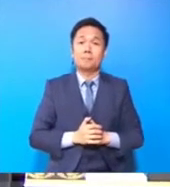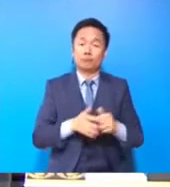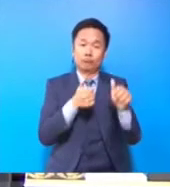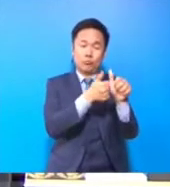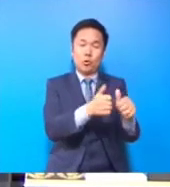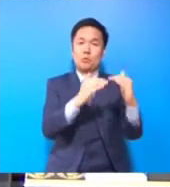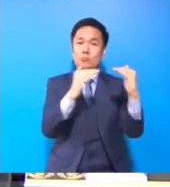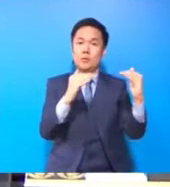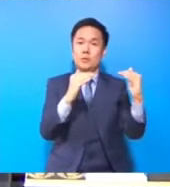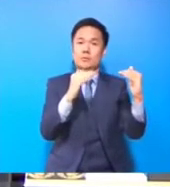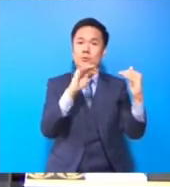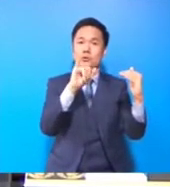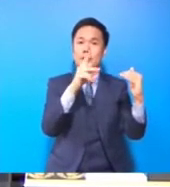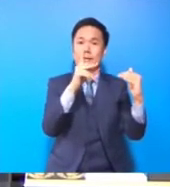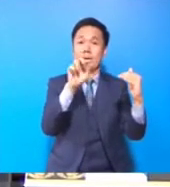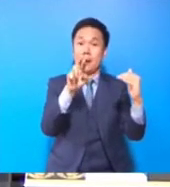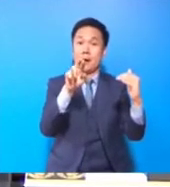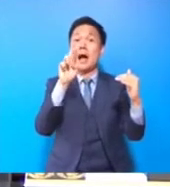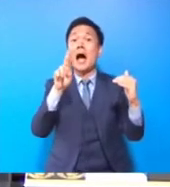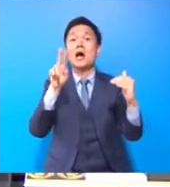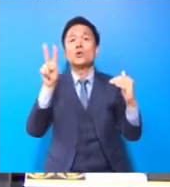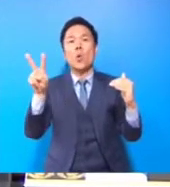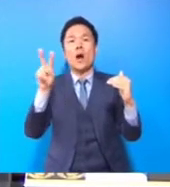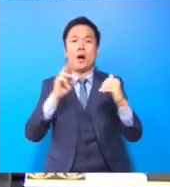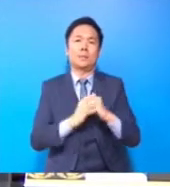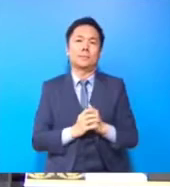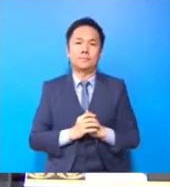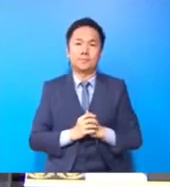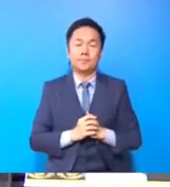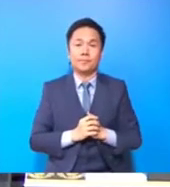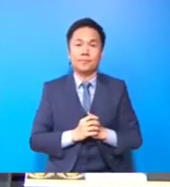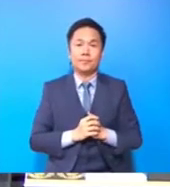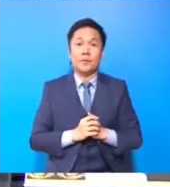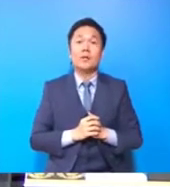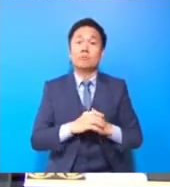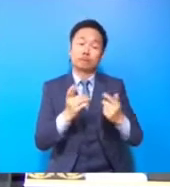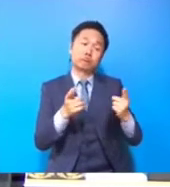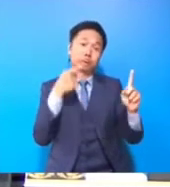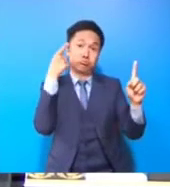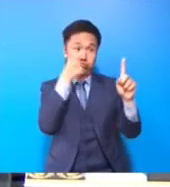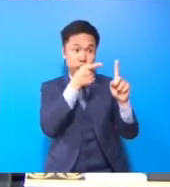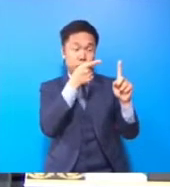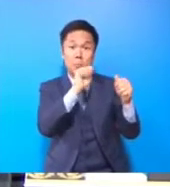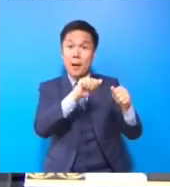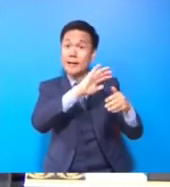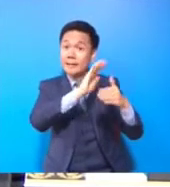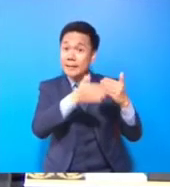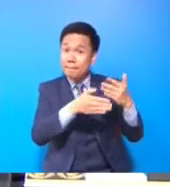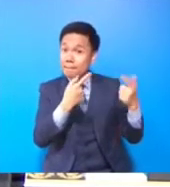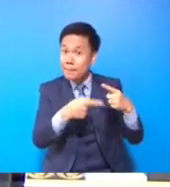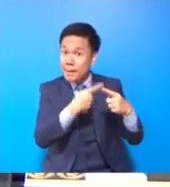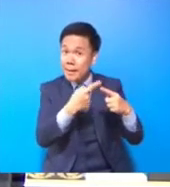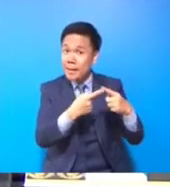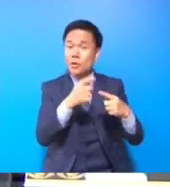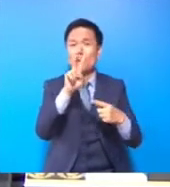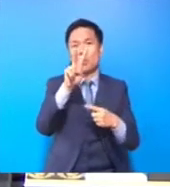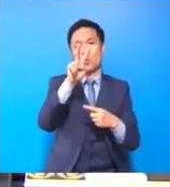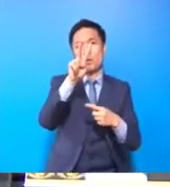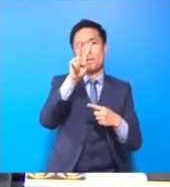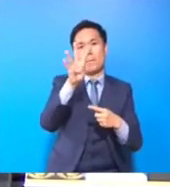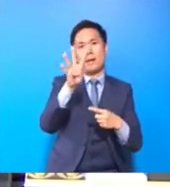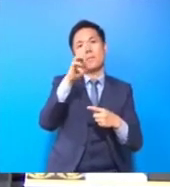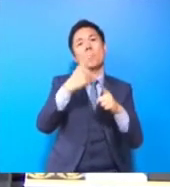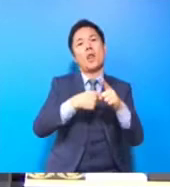Jackie ar-ar 2 project ini disasarkan dapat disiapkan dalam tempo 24